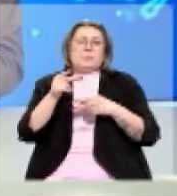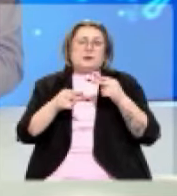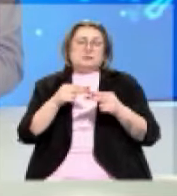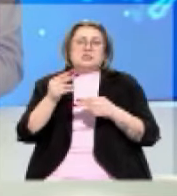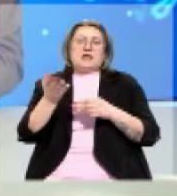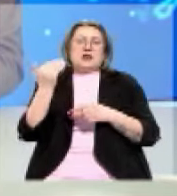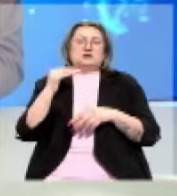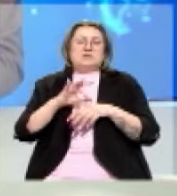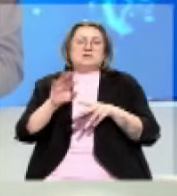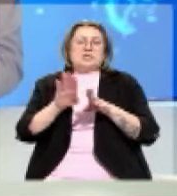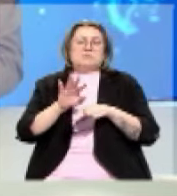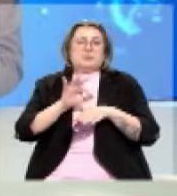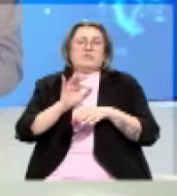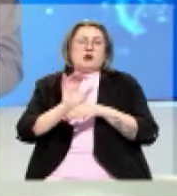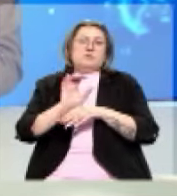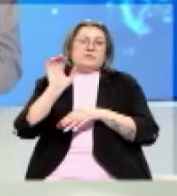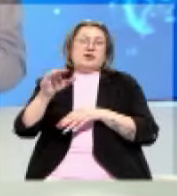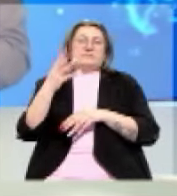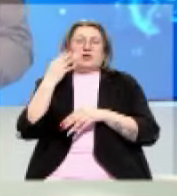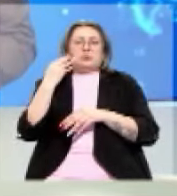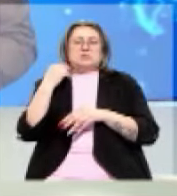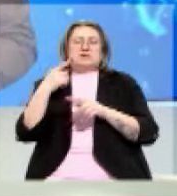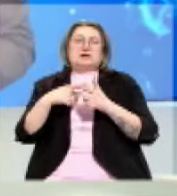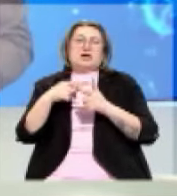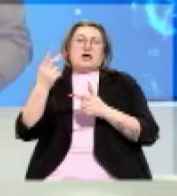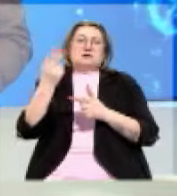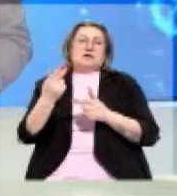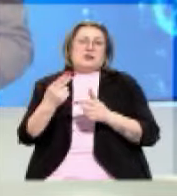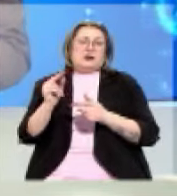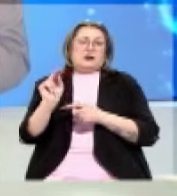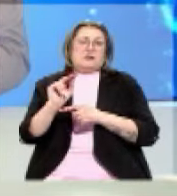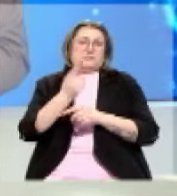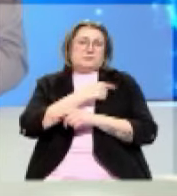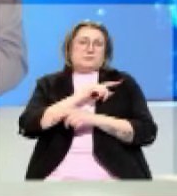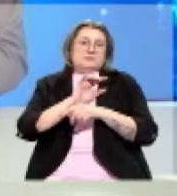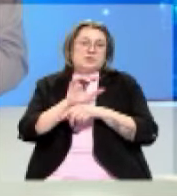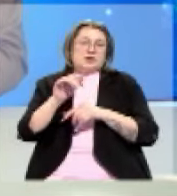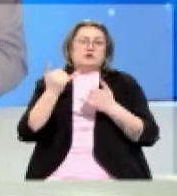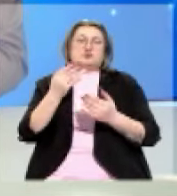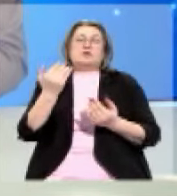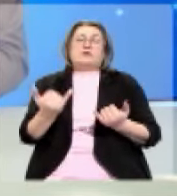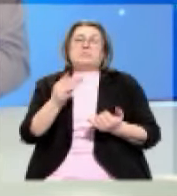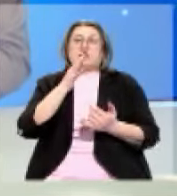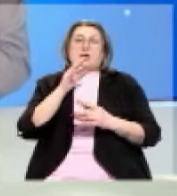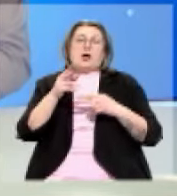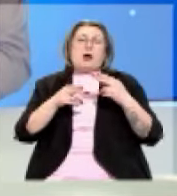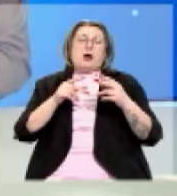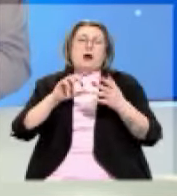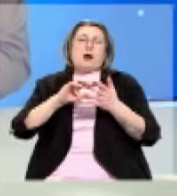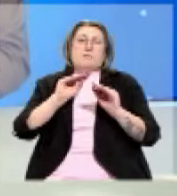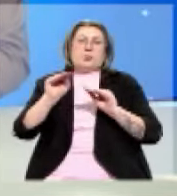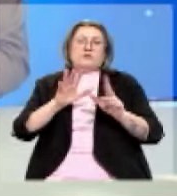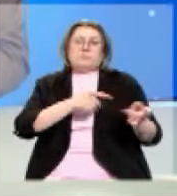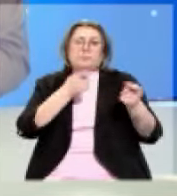клиникаларына жіберілетін. Заманауи жабдықтар енді перинаталдық орталықта және Рудный қаласында пайда болды. Жергілікті